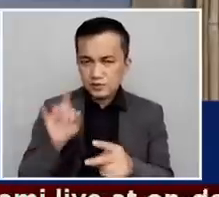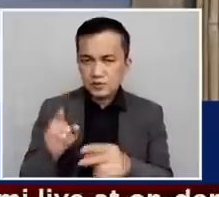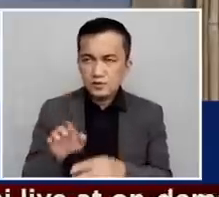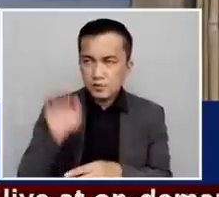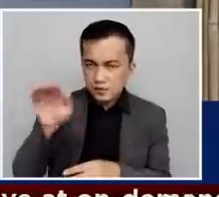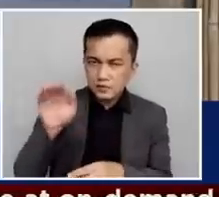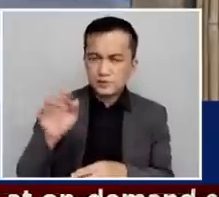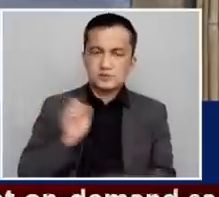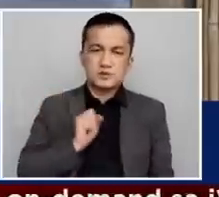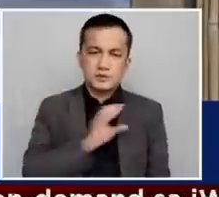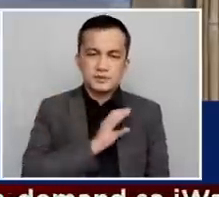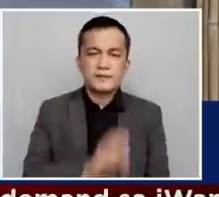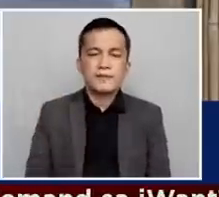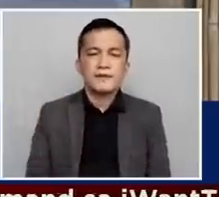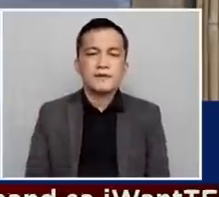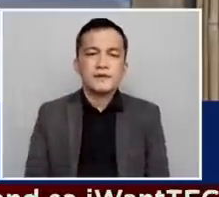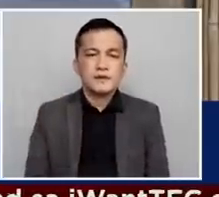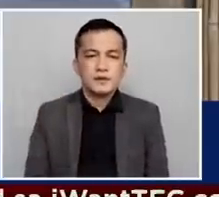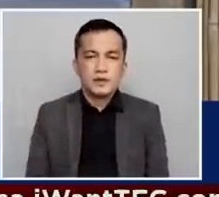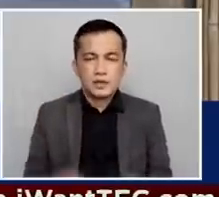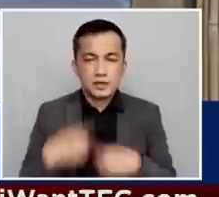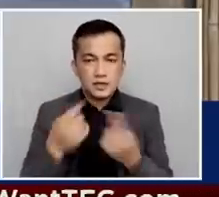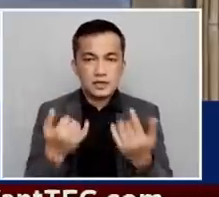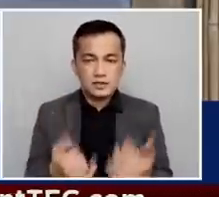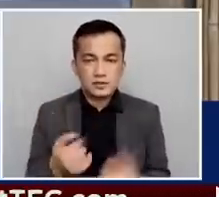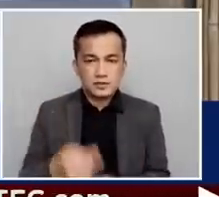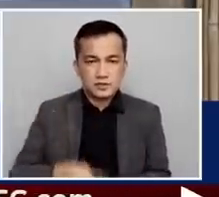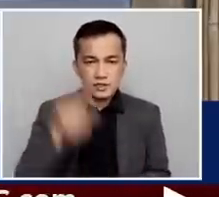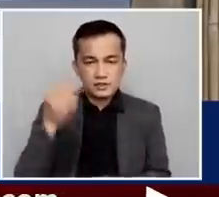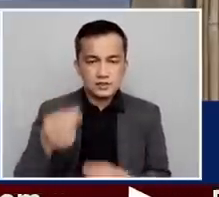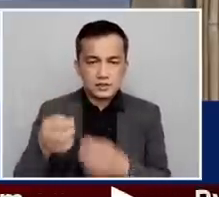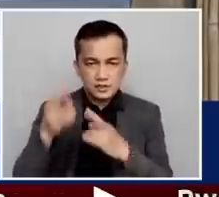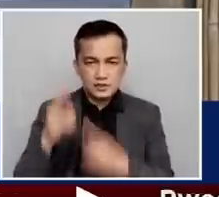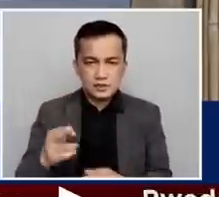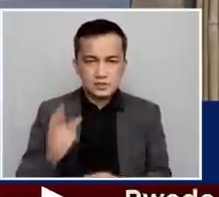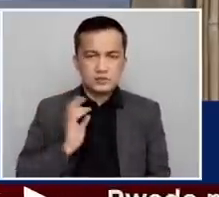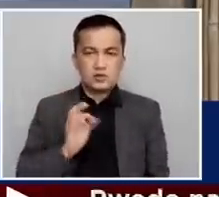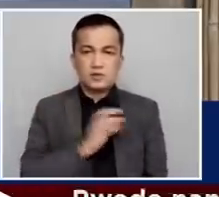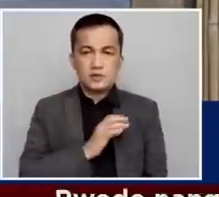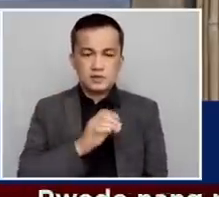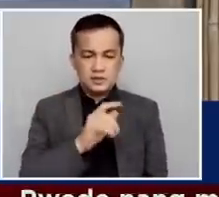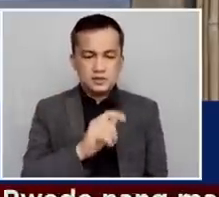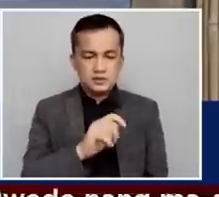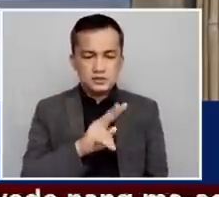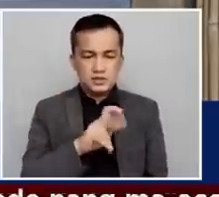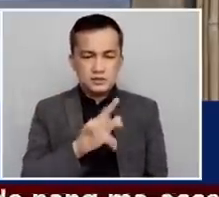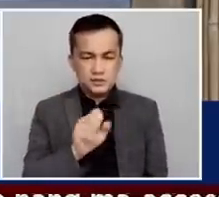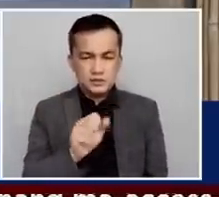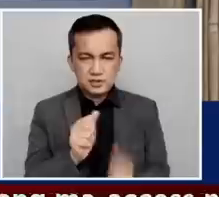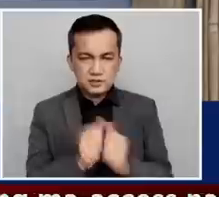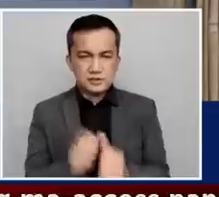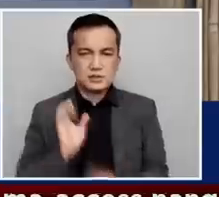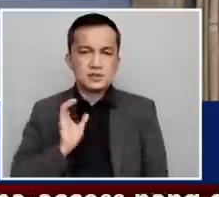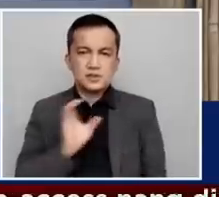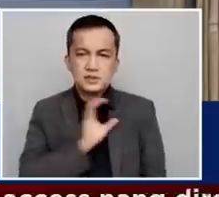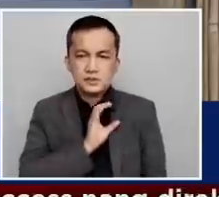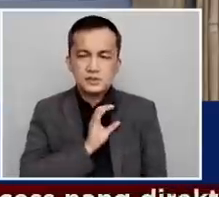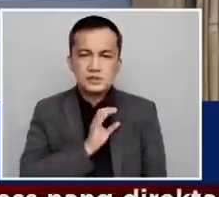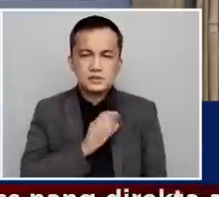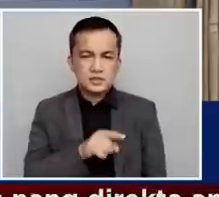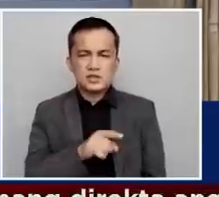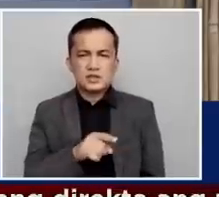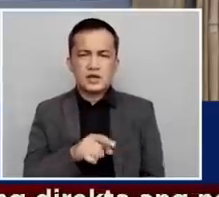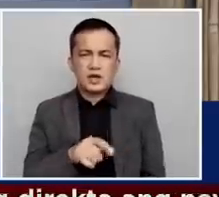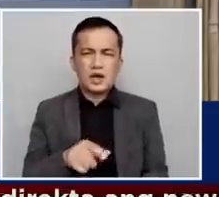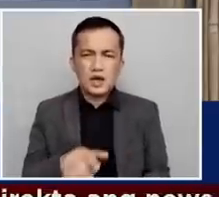Hanggang ngayon, mataas pa rin ang respeto ni Congressman Teves sa kanyang mga colleagues, and he's really very reluctant